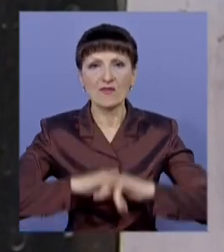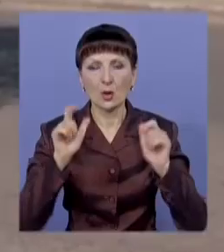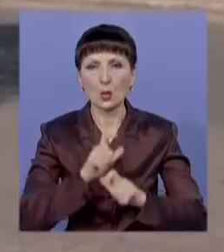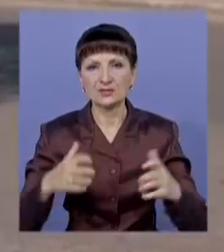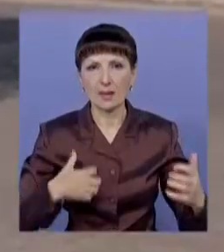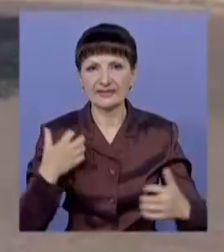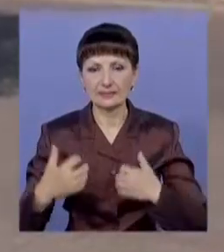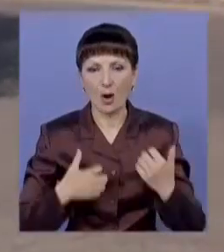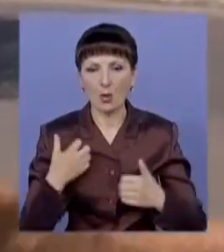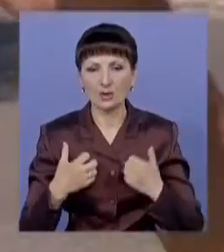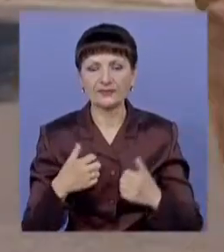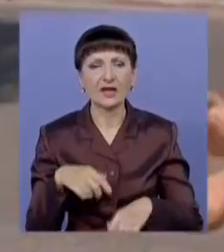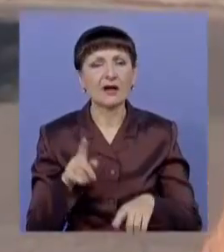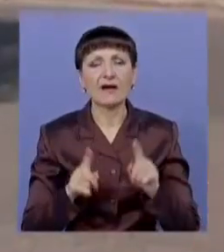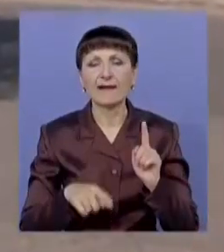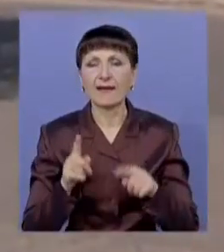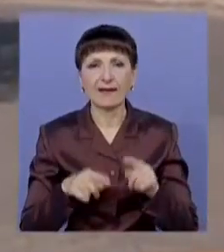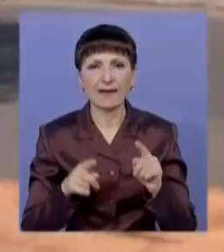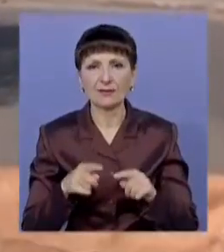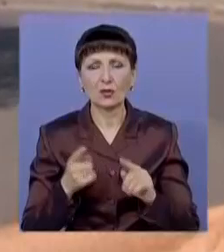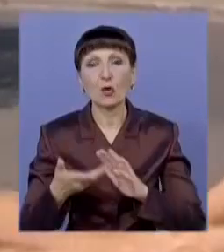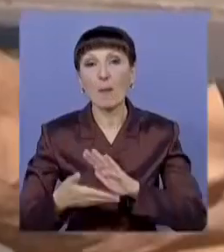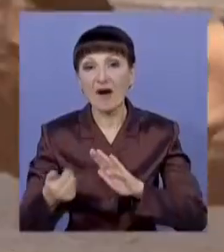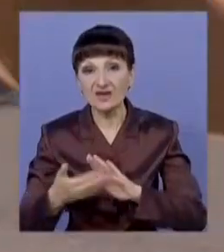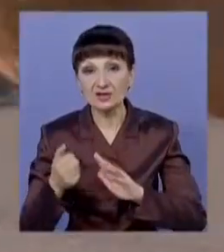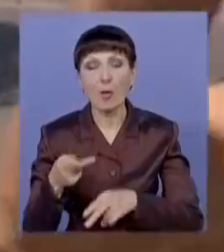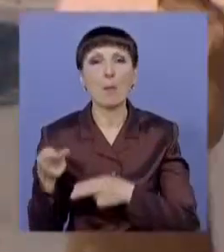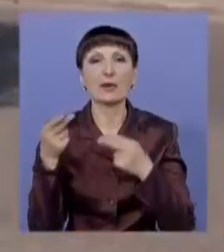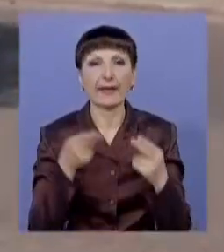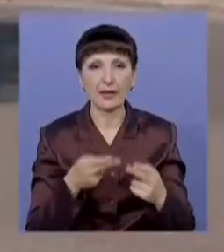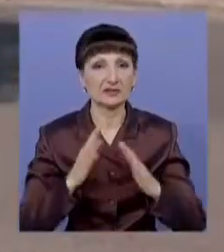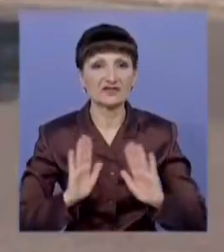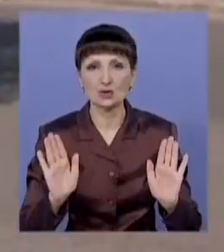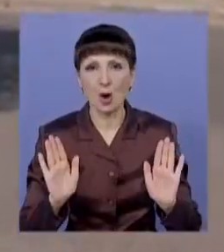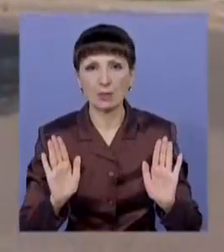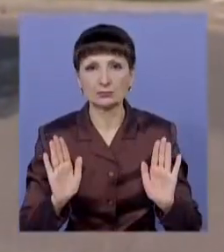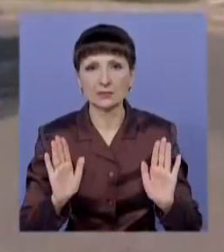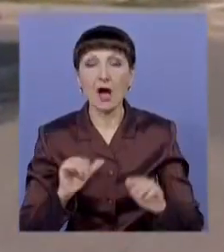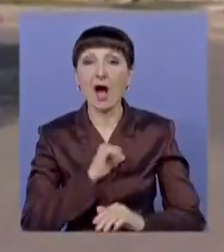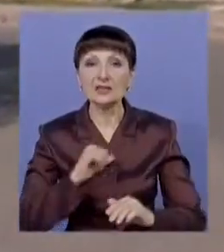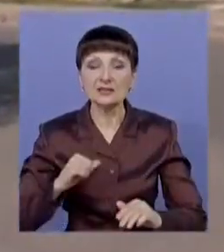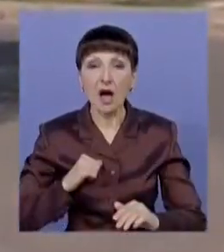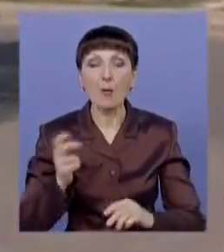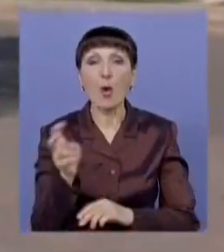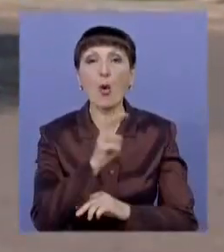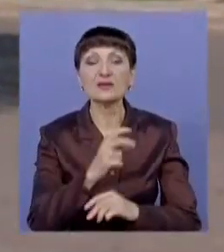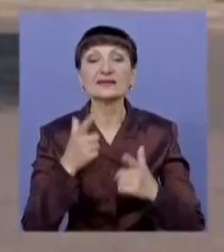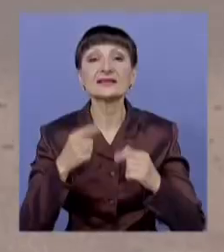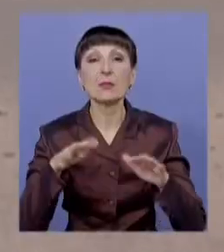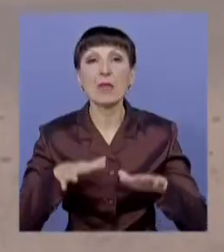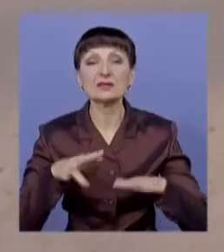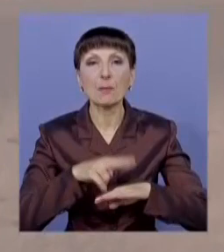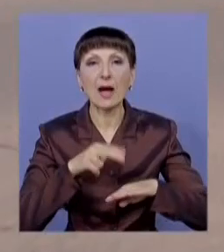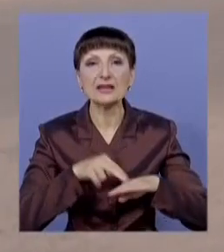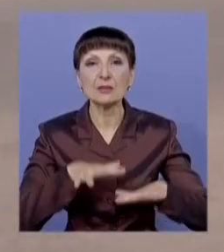обеспокоены. Редко-редко кто-то по вызову или что приедут, и все, вот только так. А где опорный этот пункт? То,